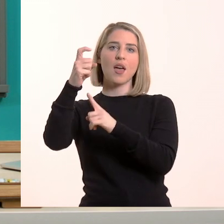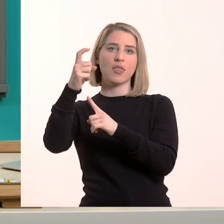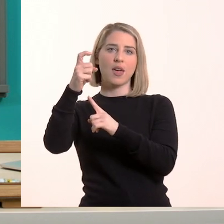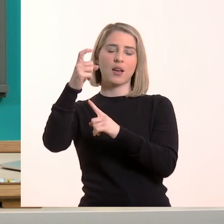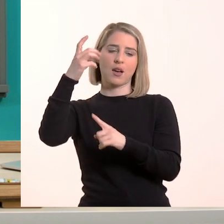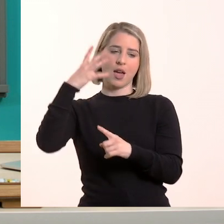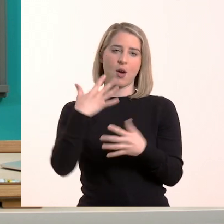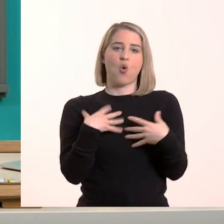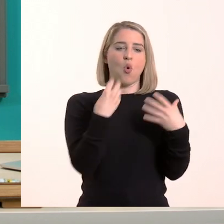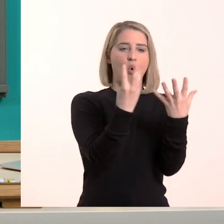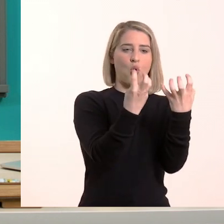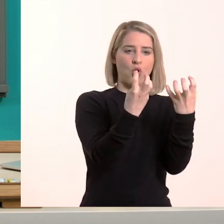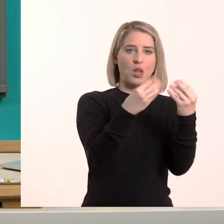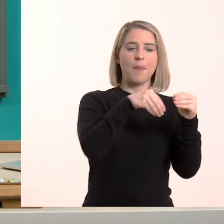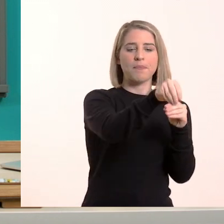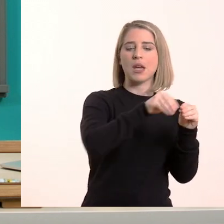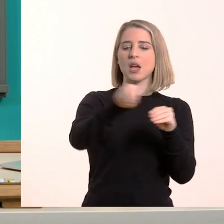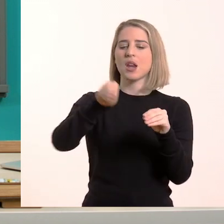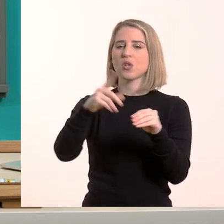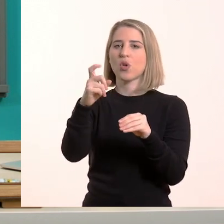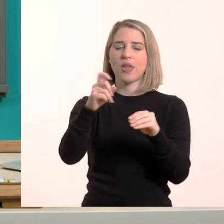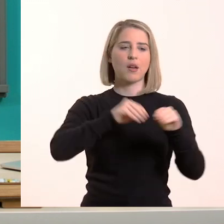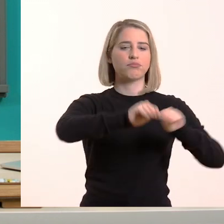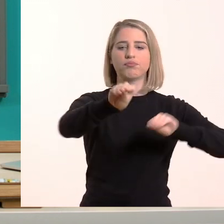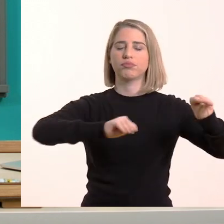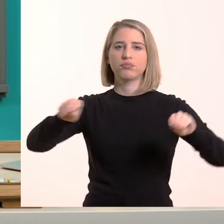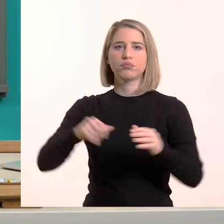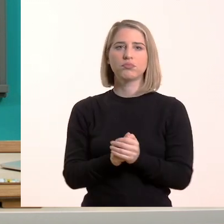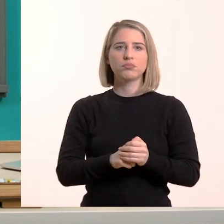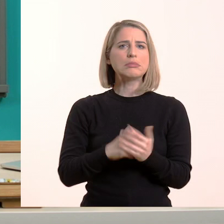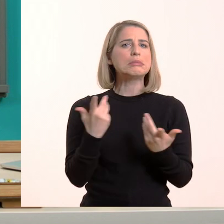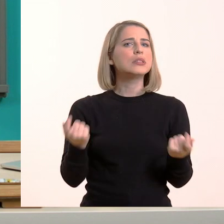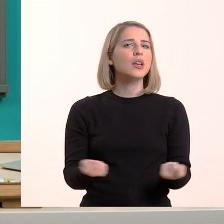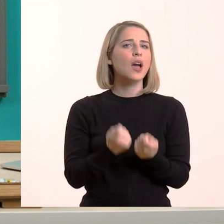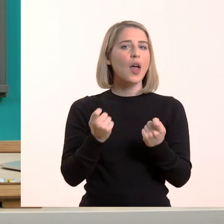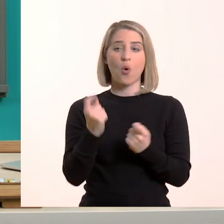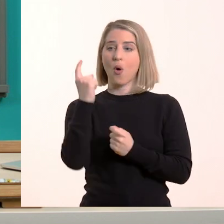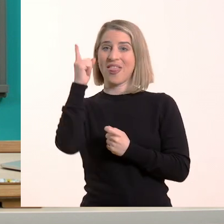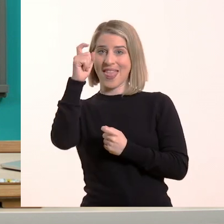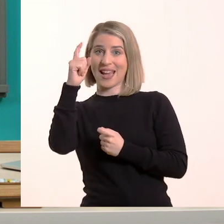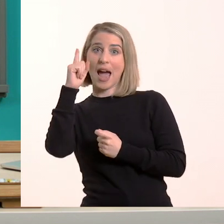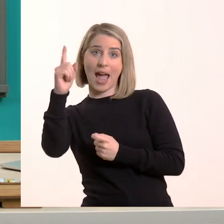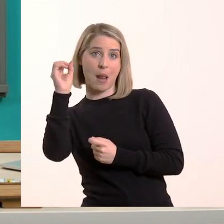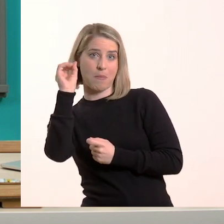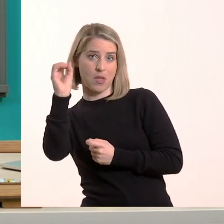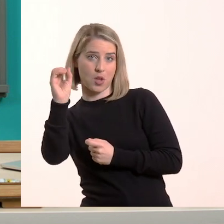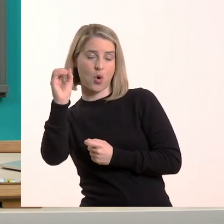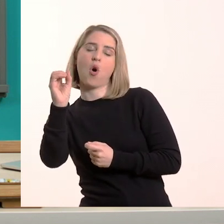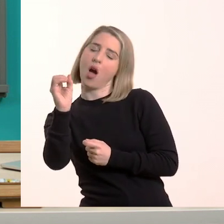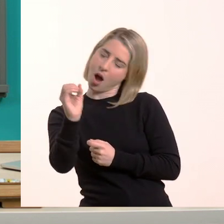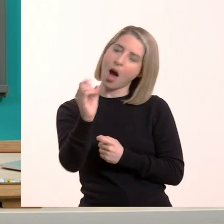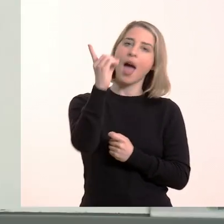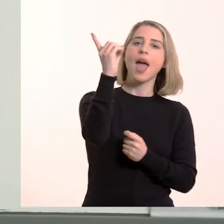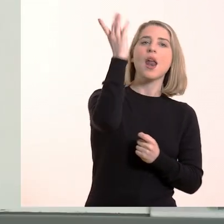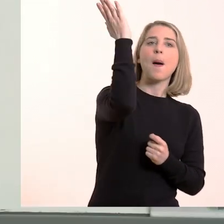10. Τι κάνουμε? Αφαιρούμε ένα μηδενικό. Ένα έχει το 10, ένα θα